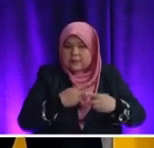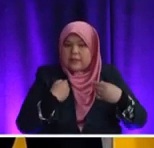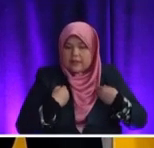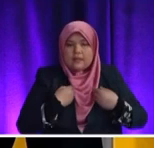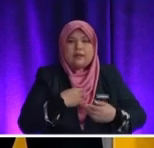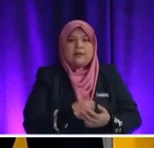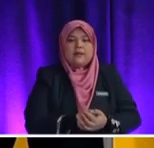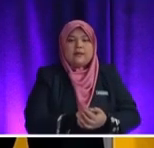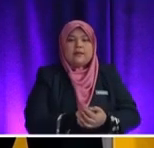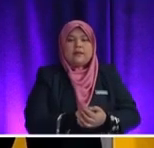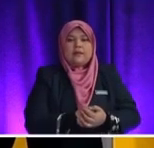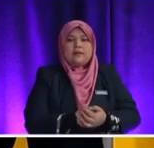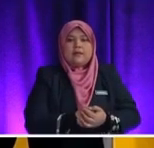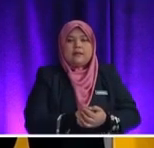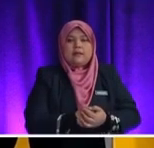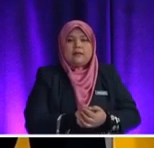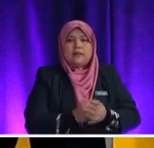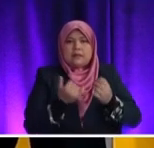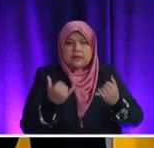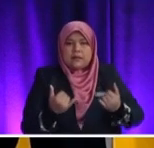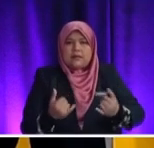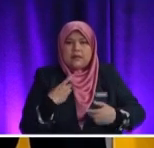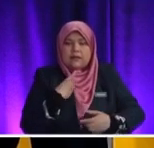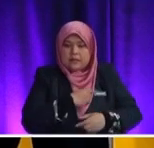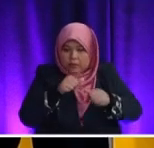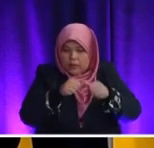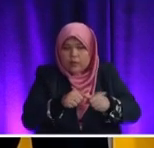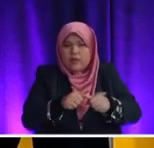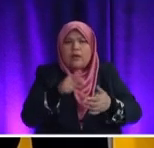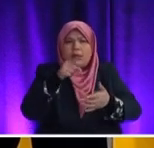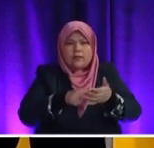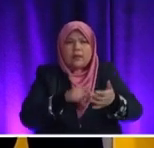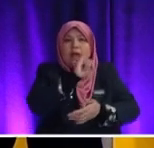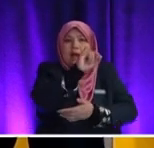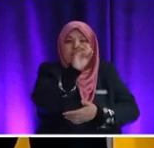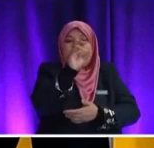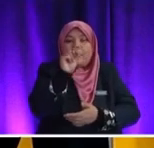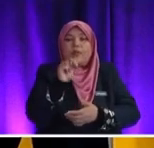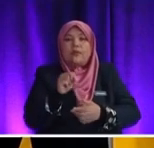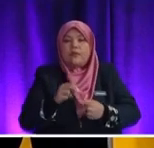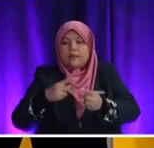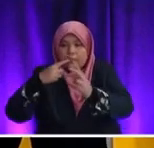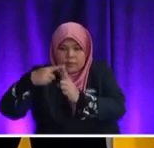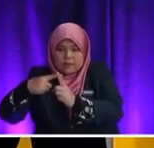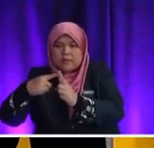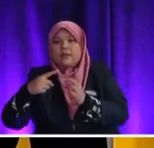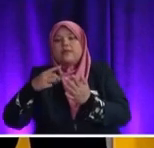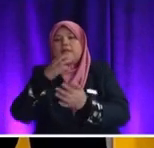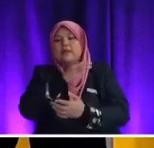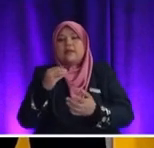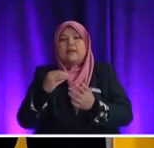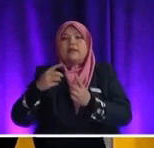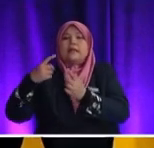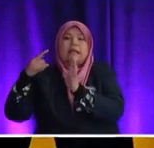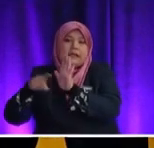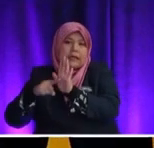pelaku ahir dan di temen sekarang kita perlu menentukan Ayo nape yang terhasil di terminal positif dan Terminal negatif